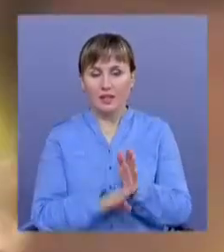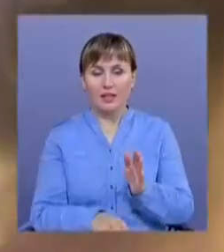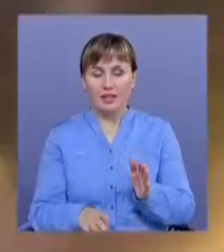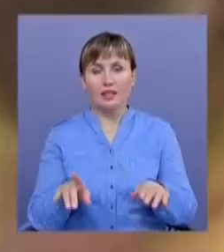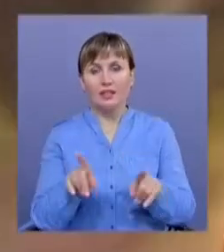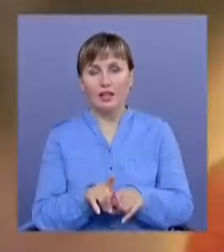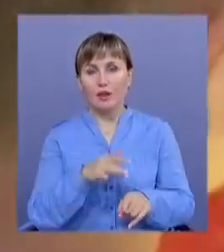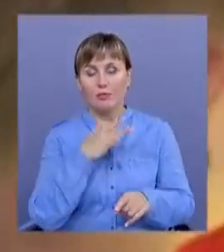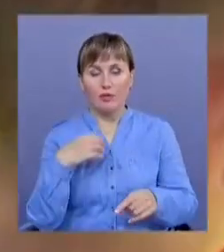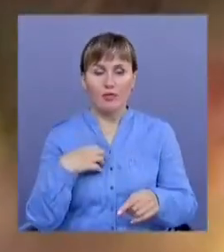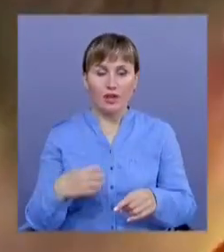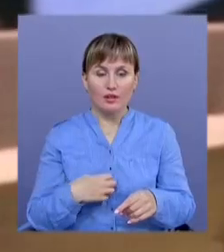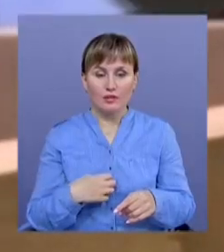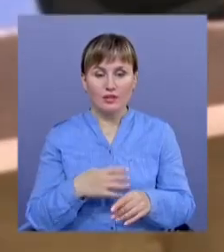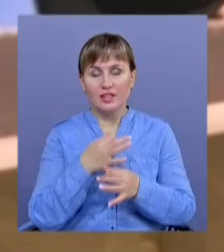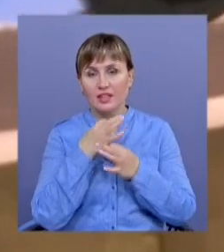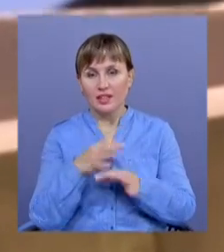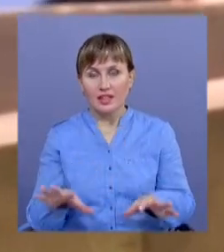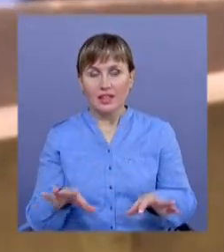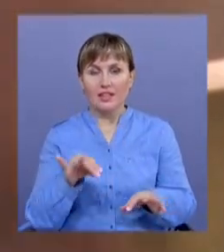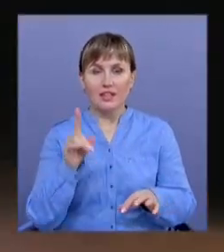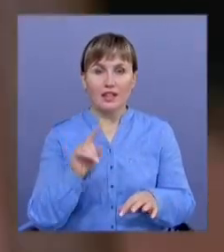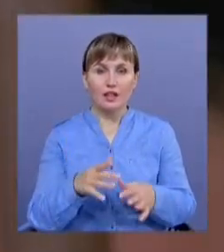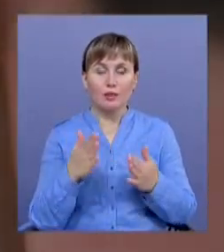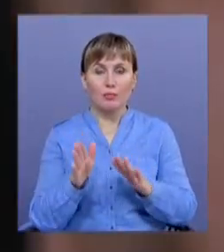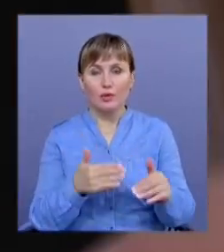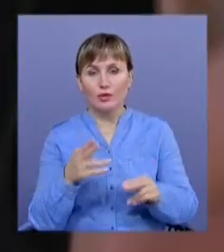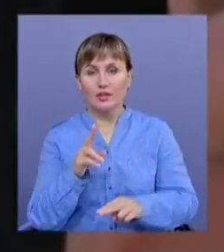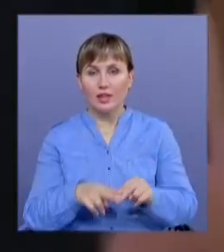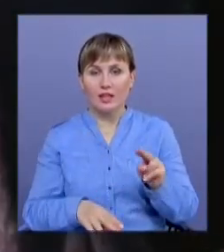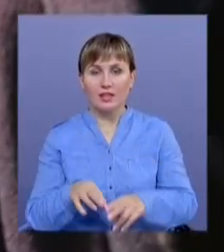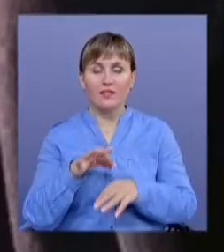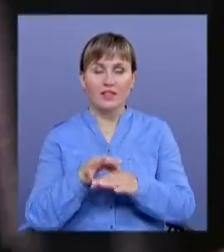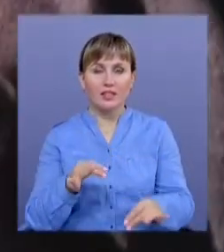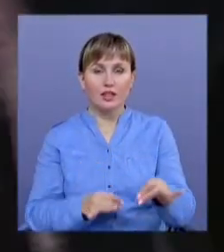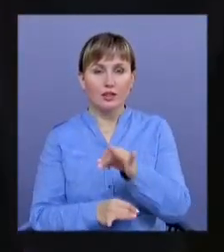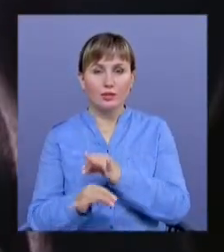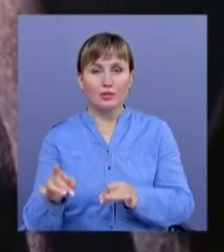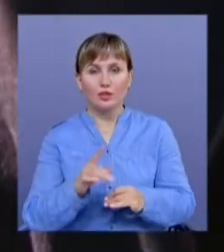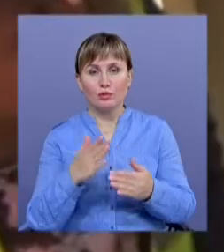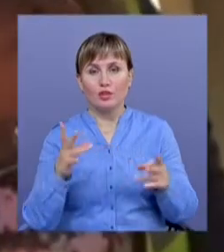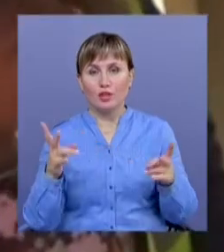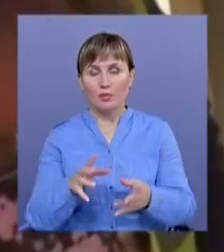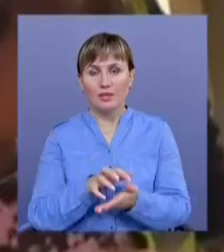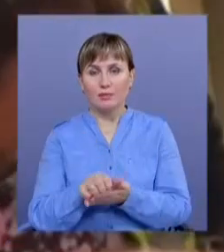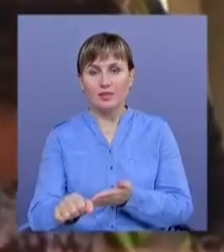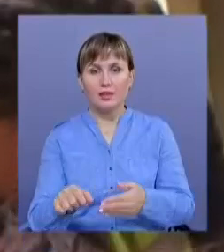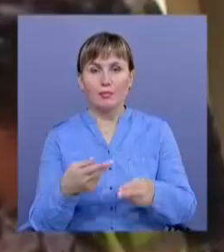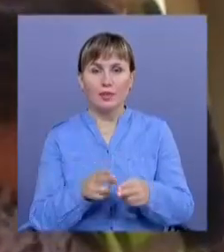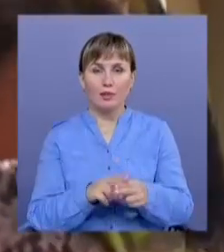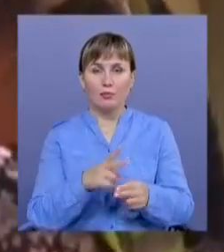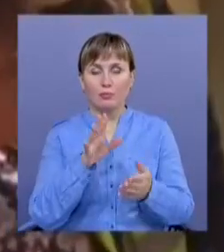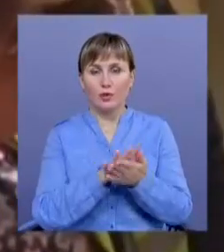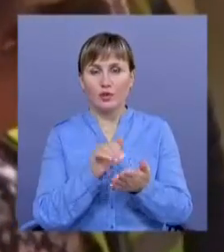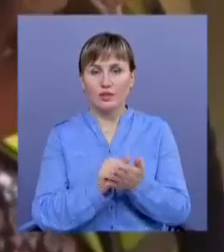Так многим французам башня не нравилась, и даже после ее строительства велись дискуссии о том, что ее необходимо снести, так как она портит